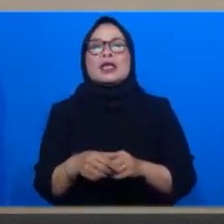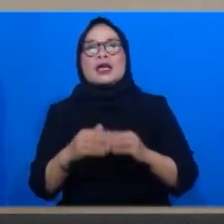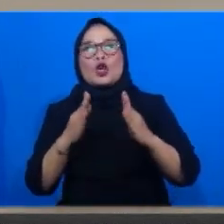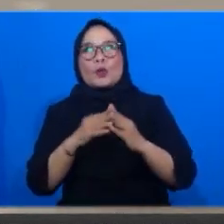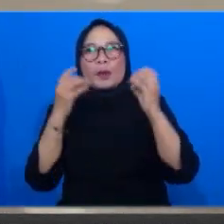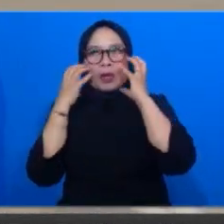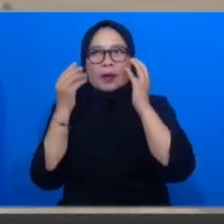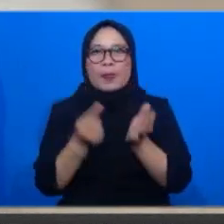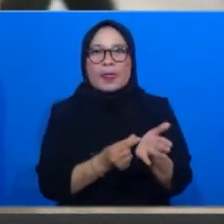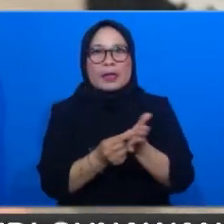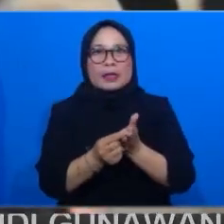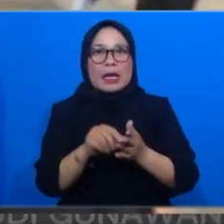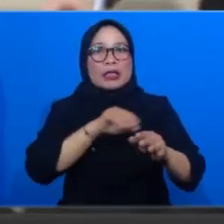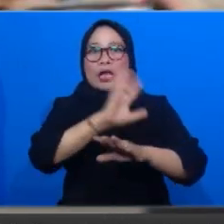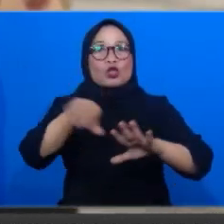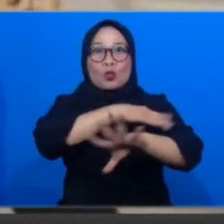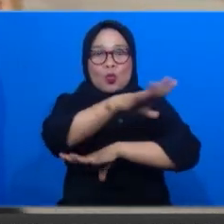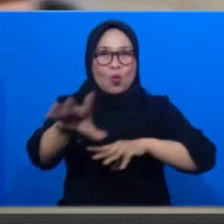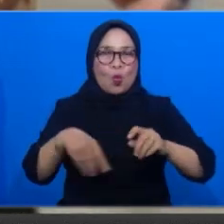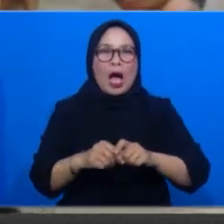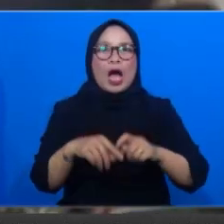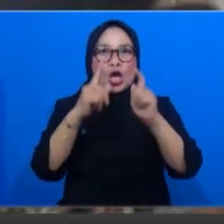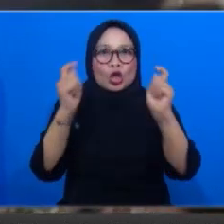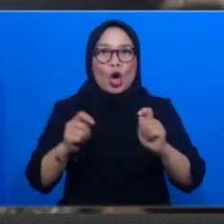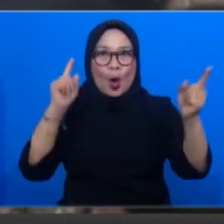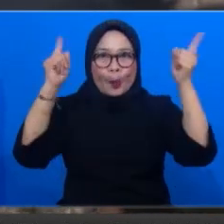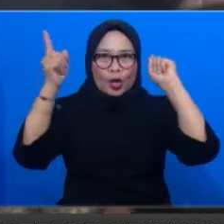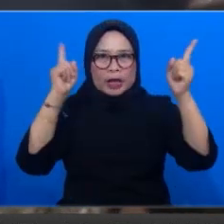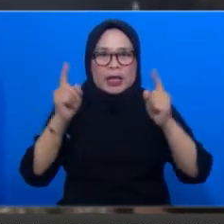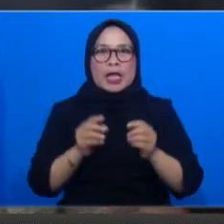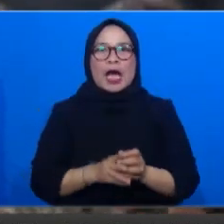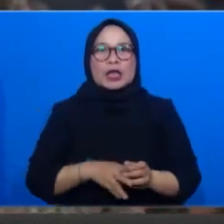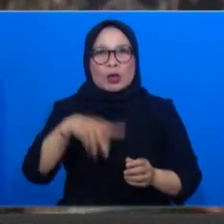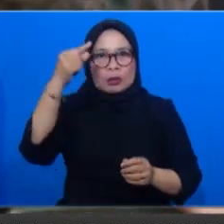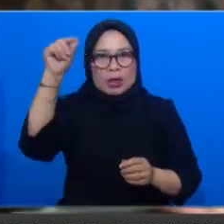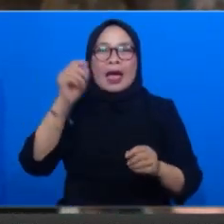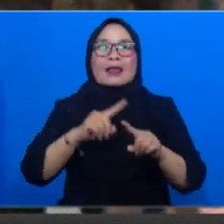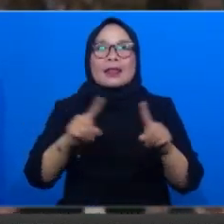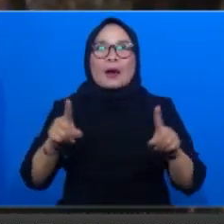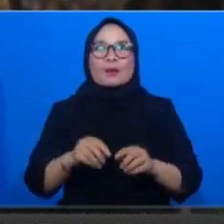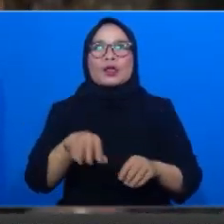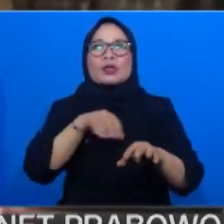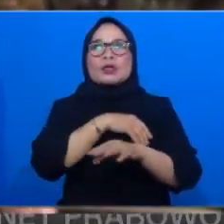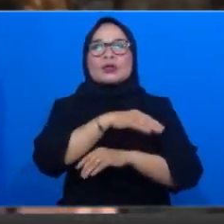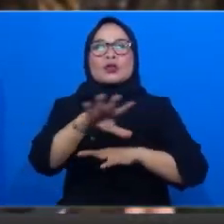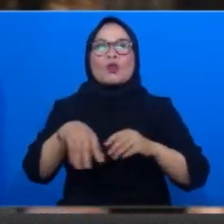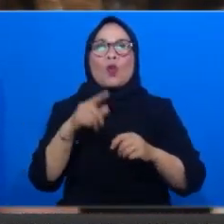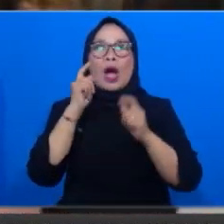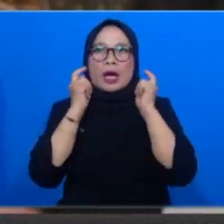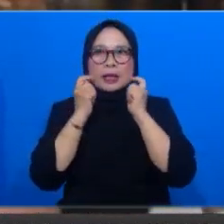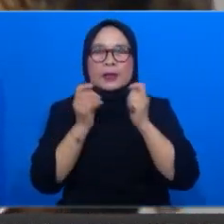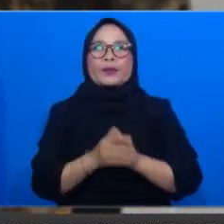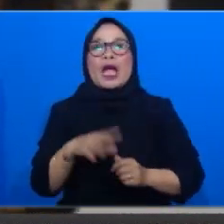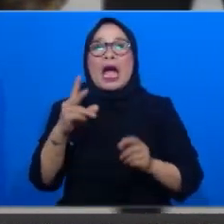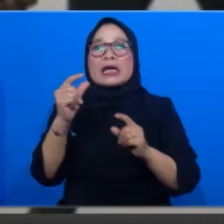Nama-nama yang hadir tak hanya tokoh partai politik dan kalangan profesional serta akademisi, tetapi juga selebritas. Ada